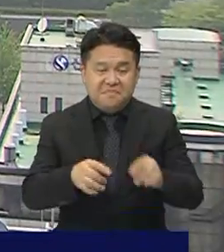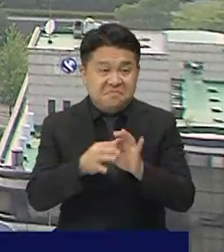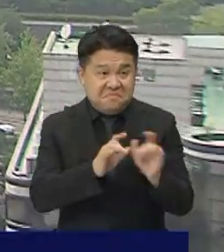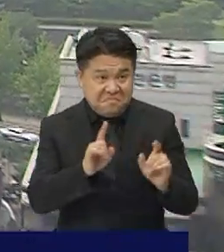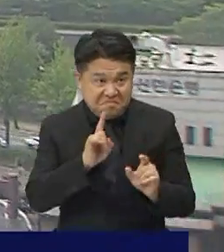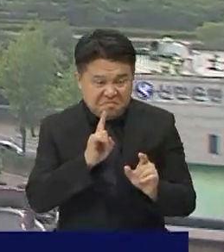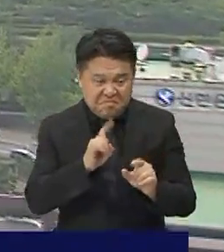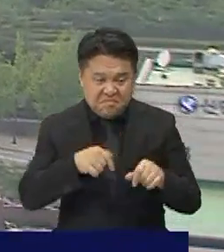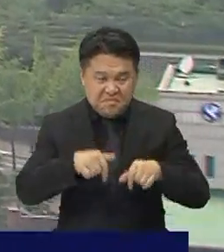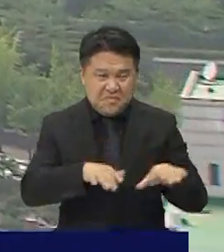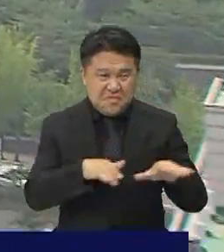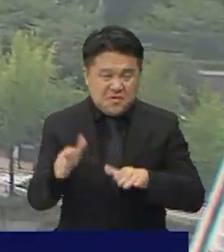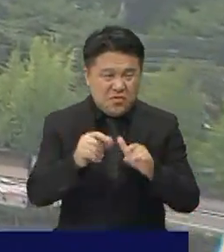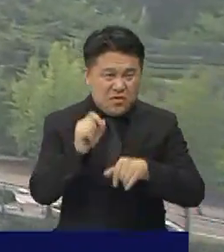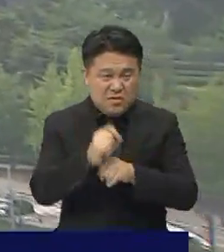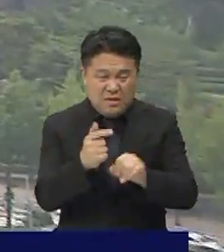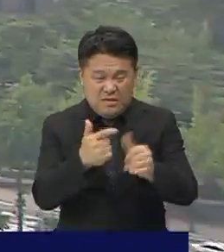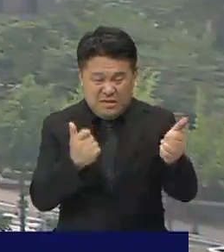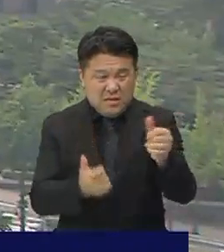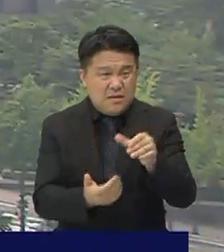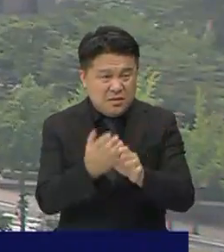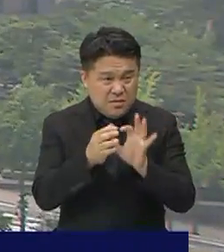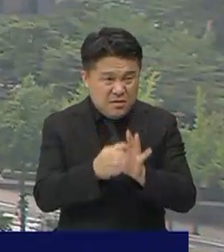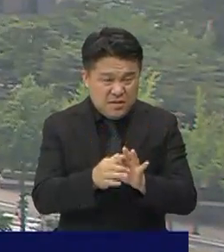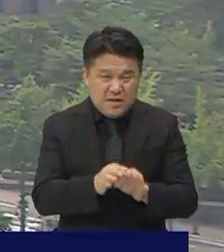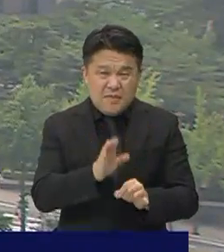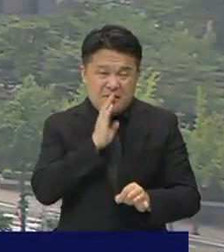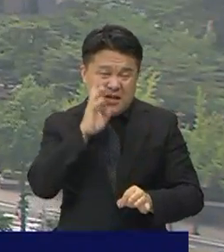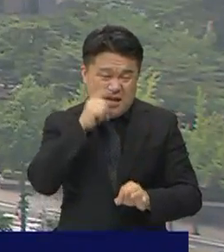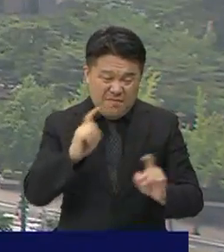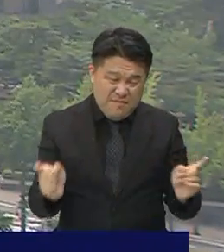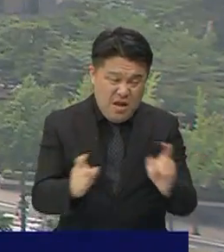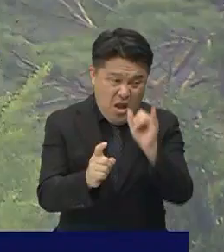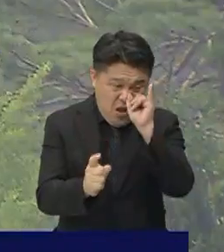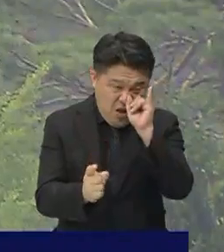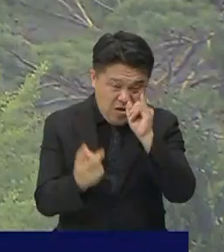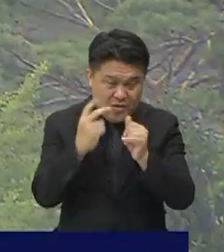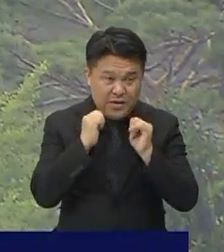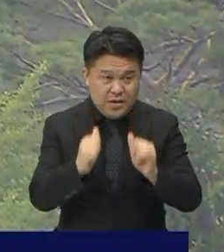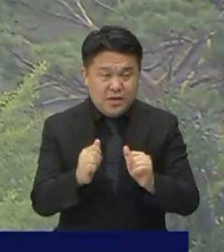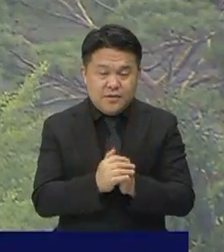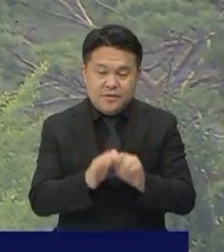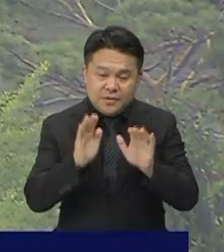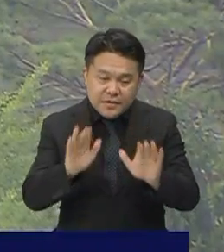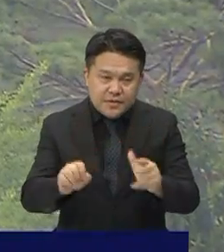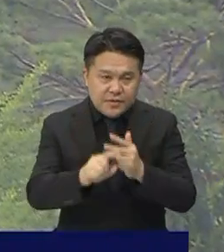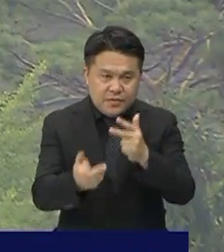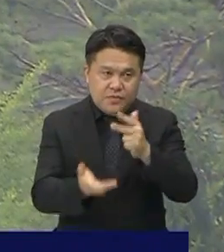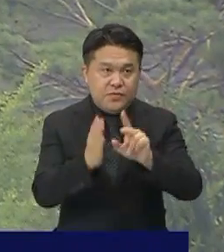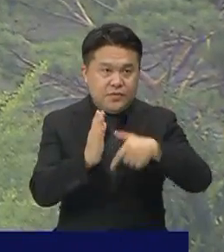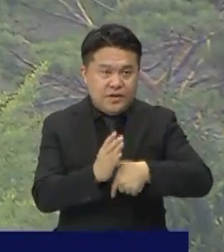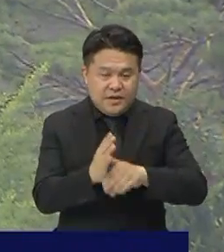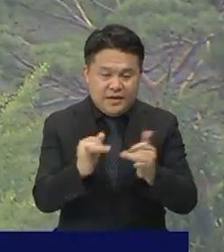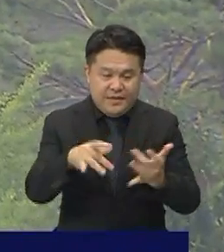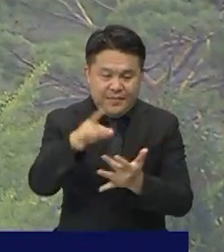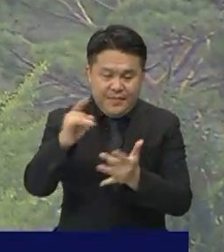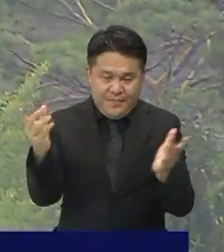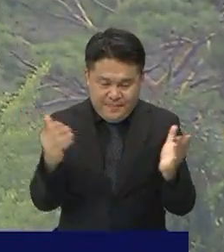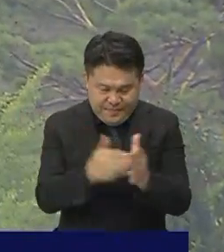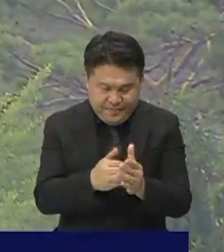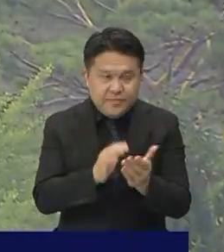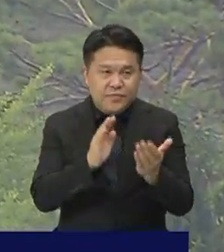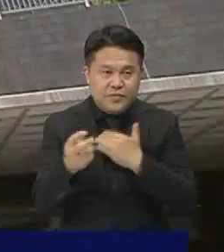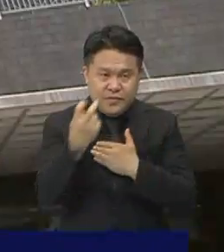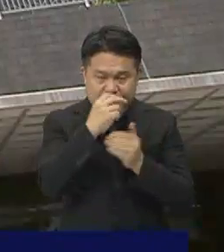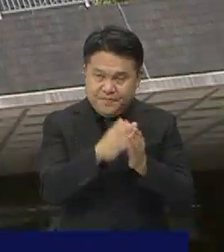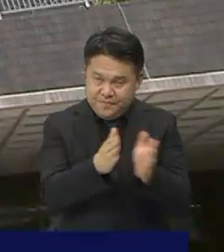정치권에서 서해 공무원 피격 사건을 둘러싼 공방이 이어지는 가운데 검찰은 다음 달 초 검찰 인사가 마무리되는 대로 수사에